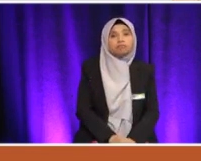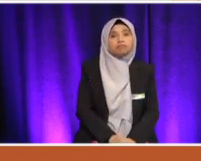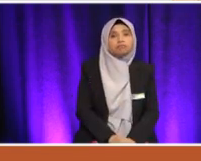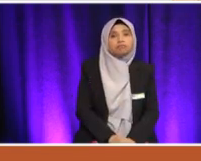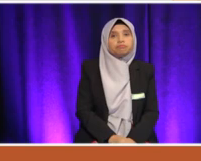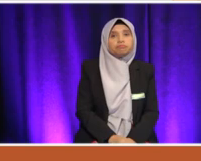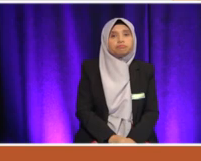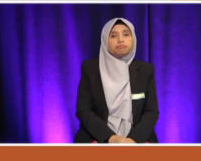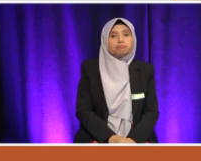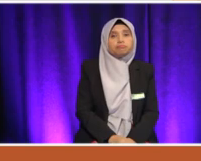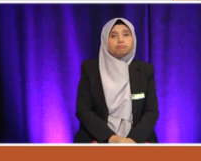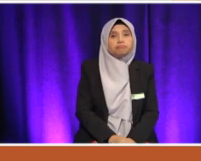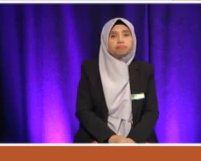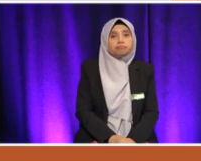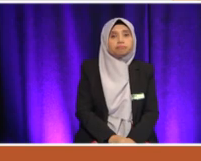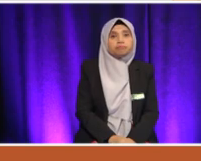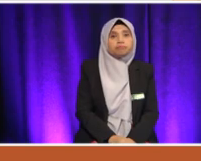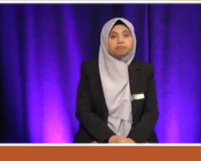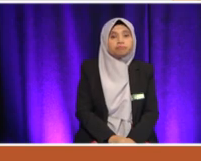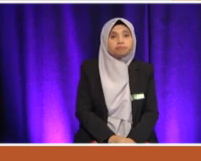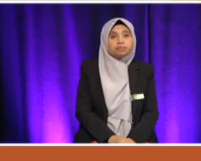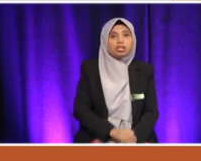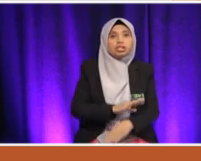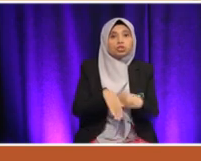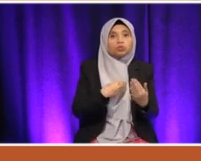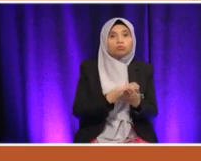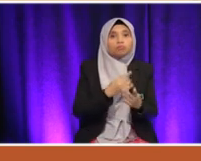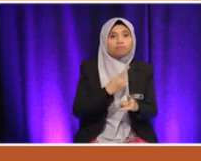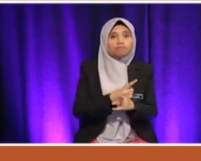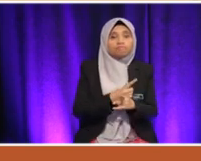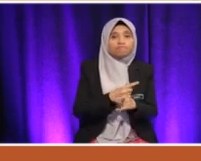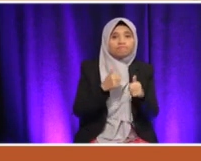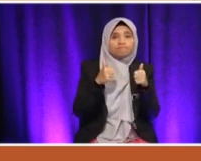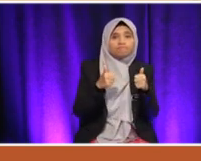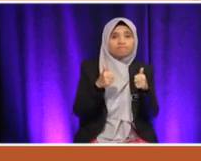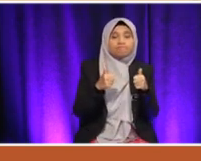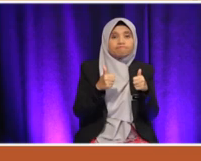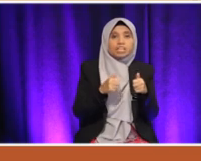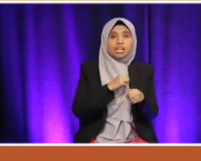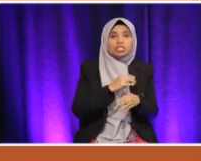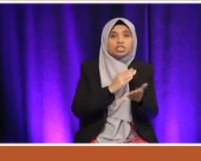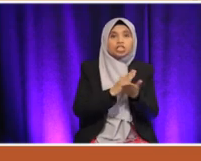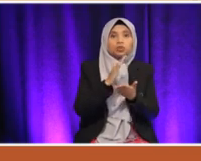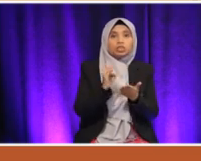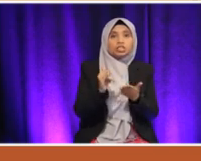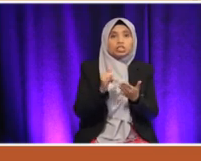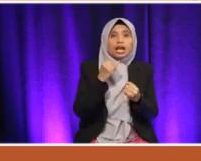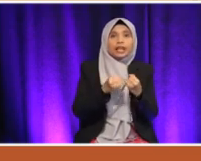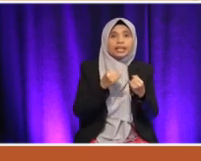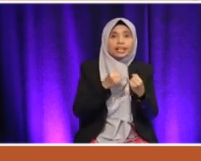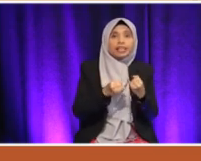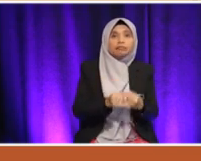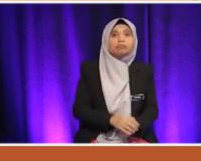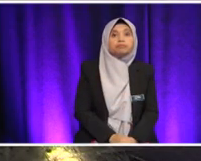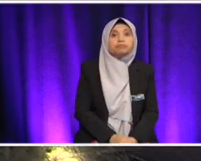Terima kasih Aina semua betul 55 betul oke seharusnya soalnya yang terakhir saya